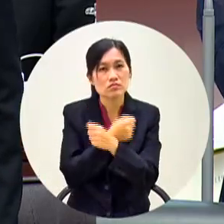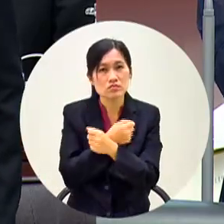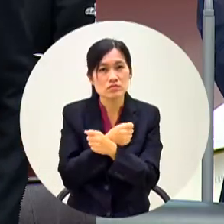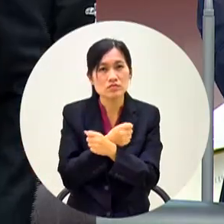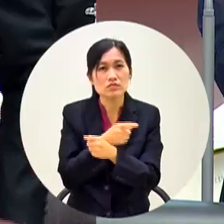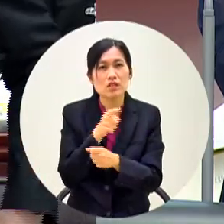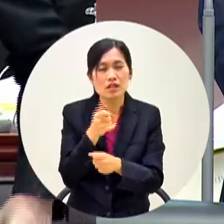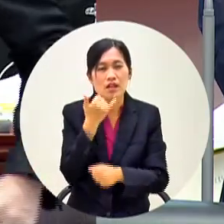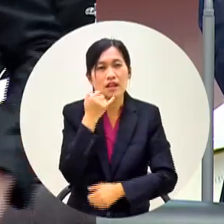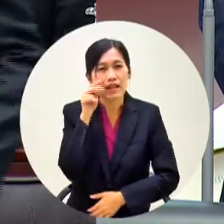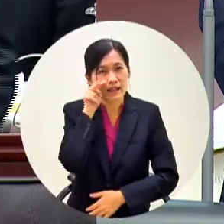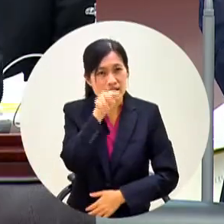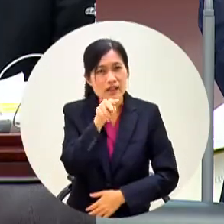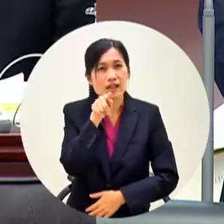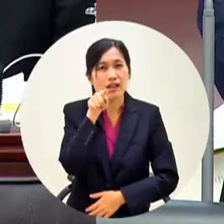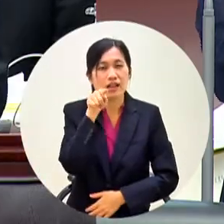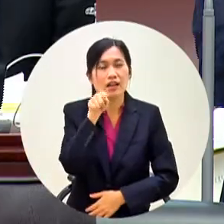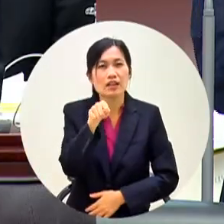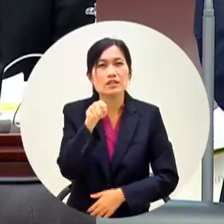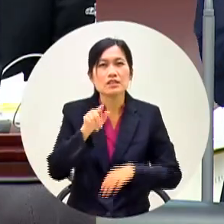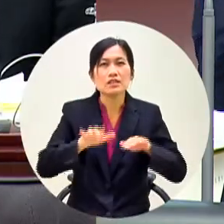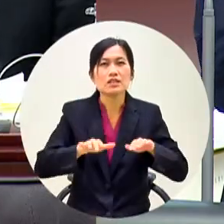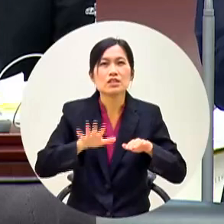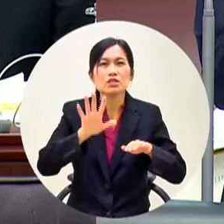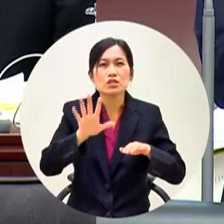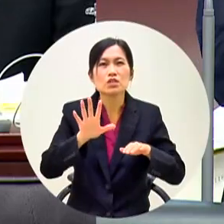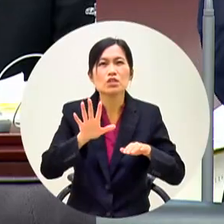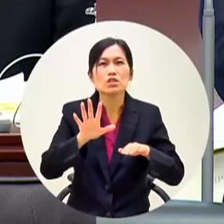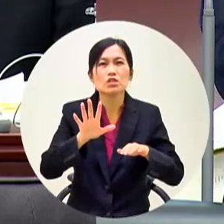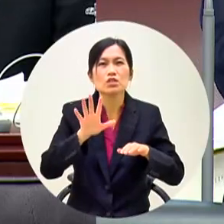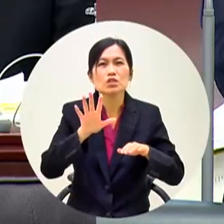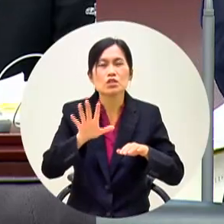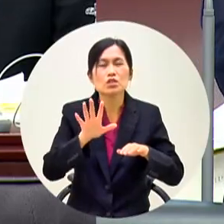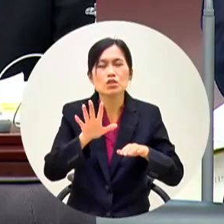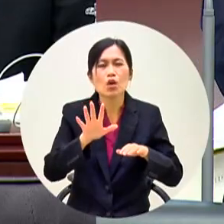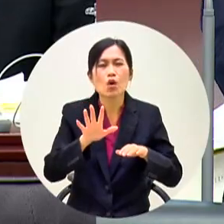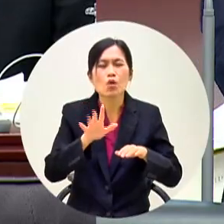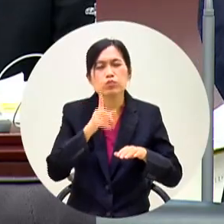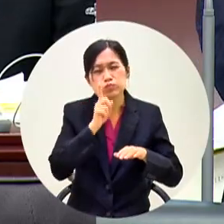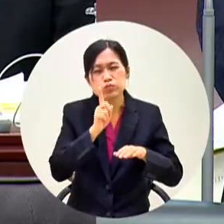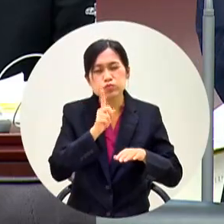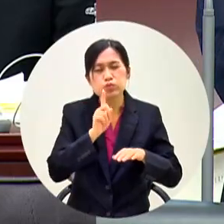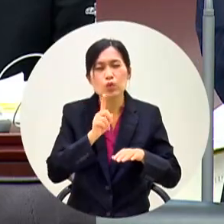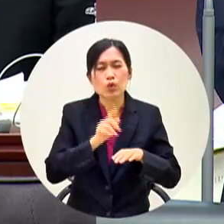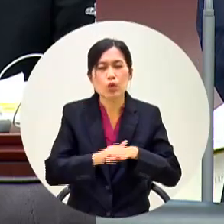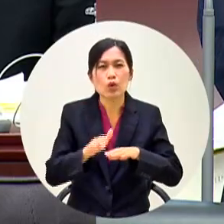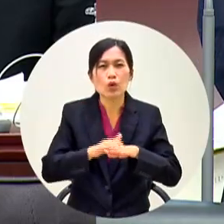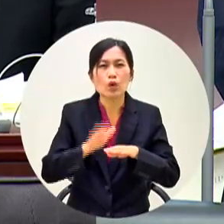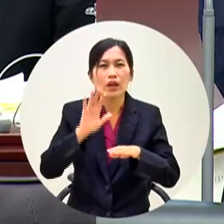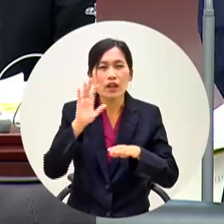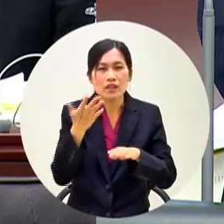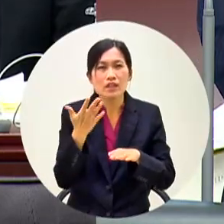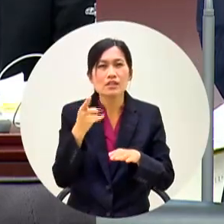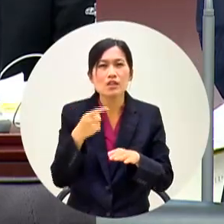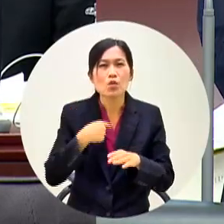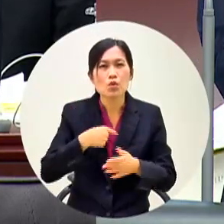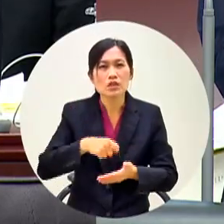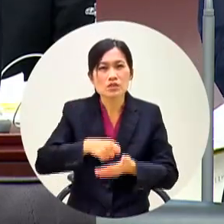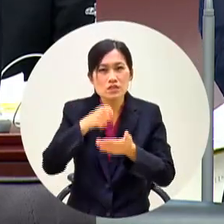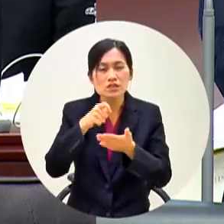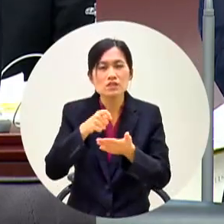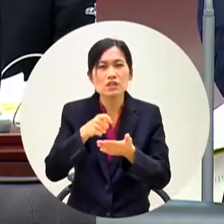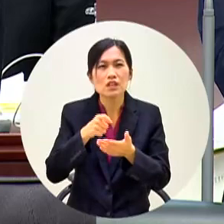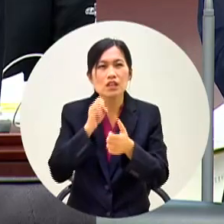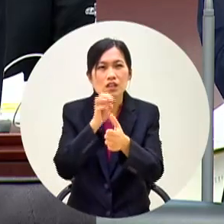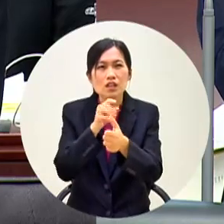来，你现在有一套的版本，但是呢，我们所提出来的东西，也希望你可以了解，你可以